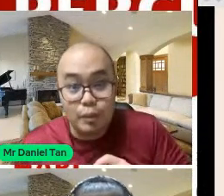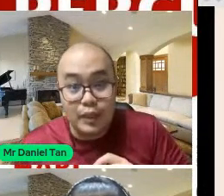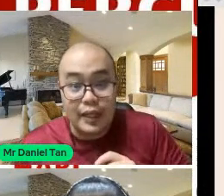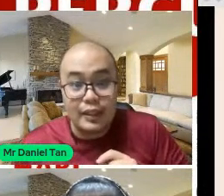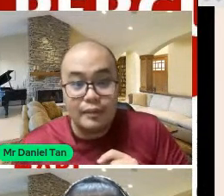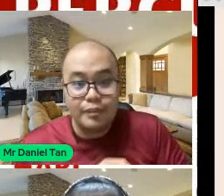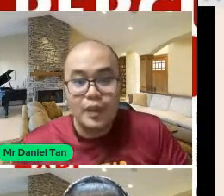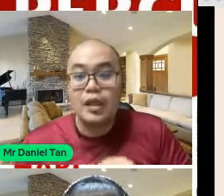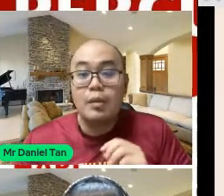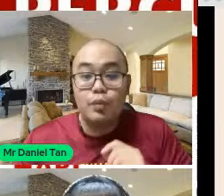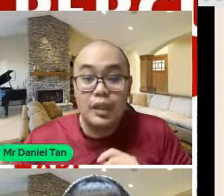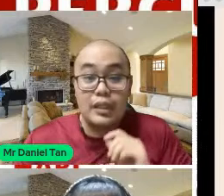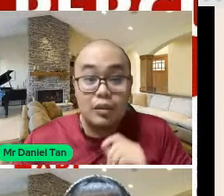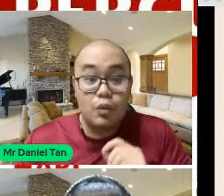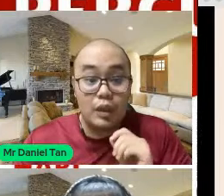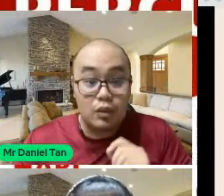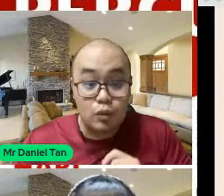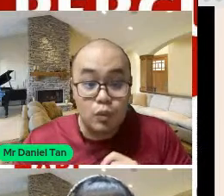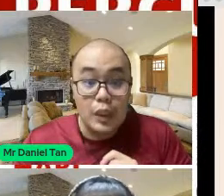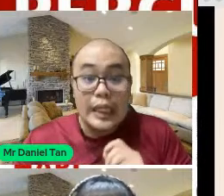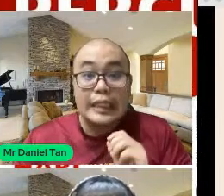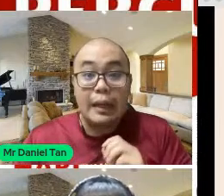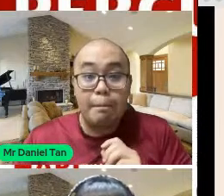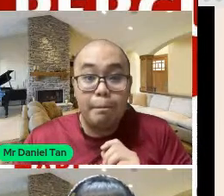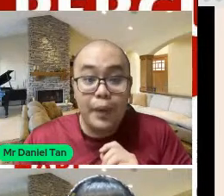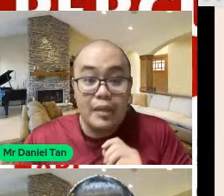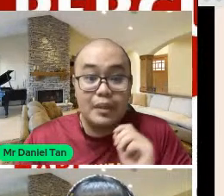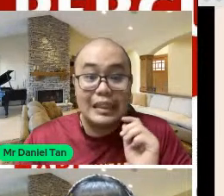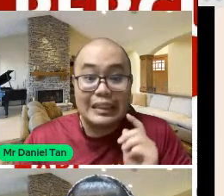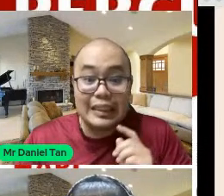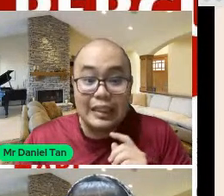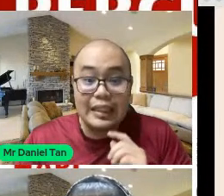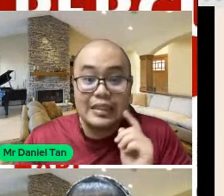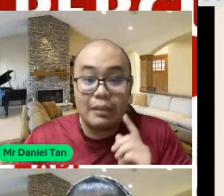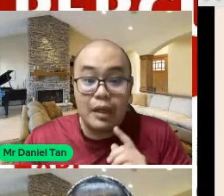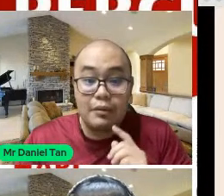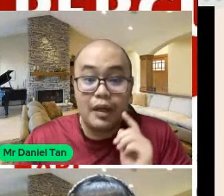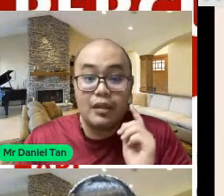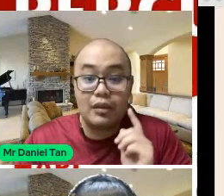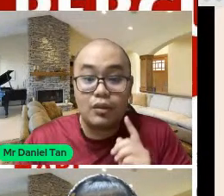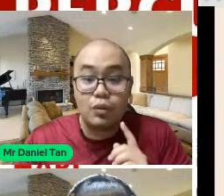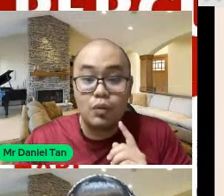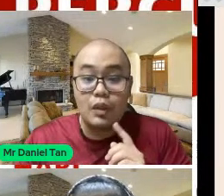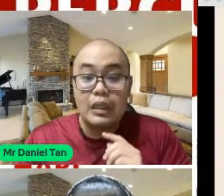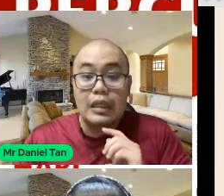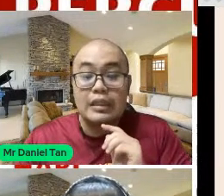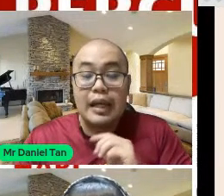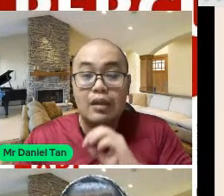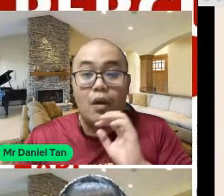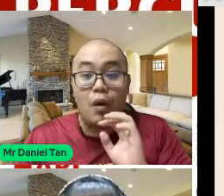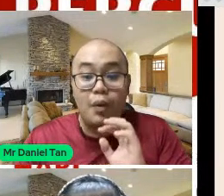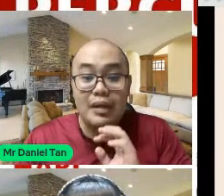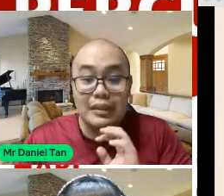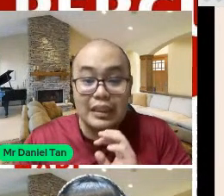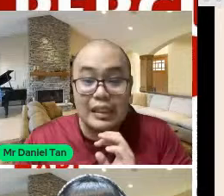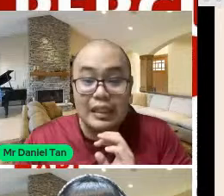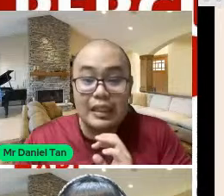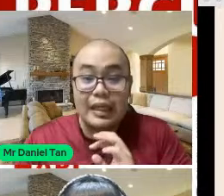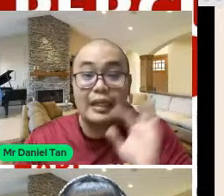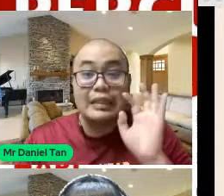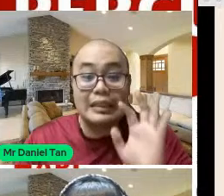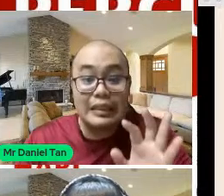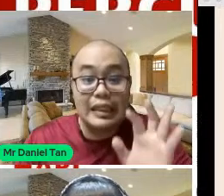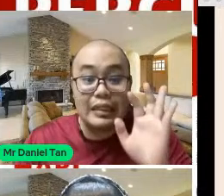budak kedua pulang gudak kedua itu dapat menyelesaikan cabaran itu dan orang